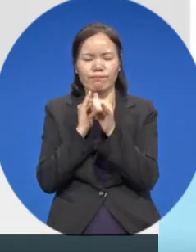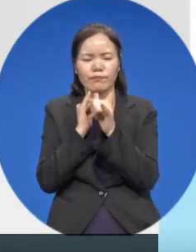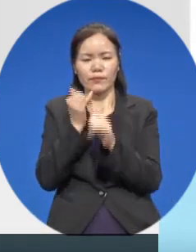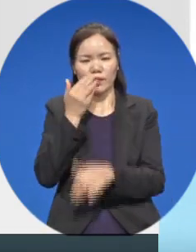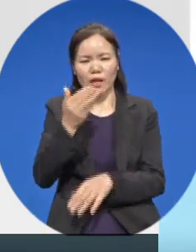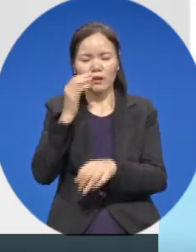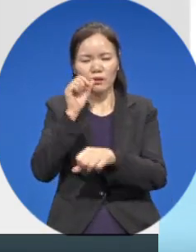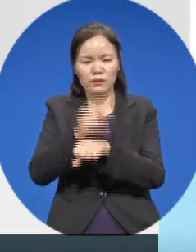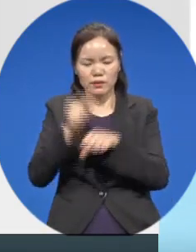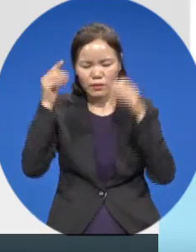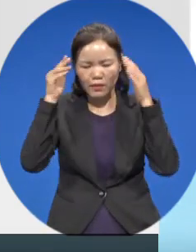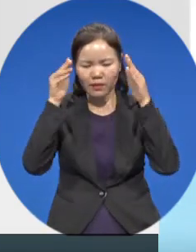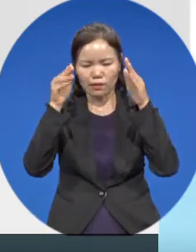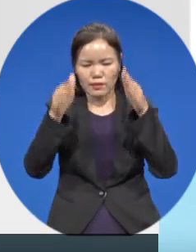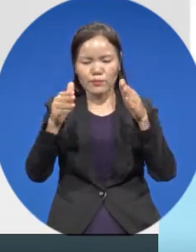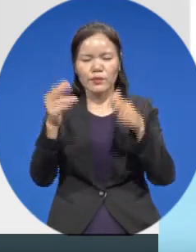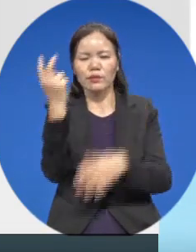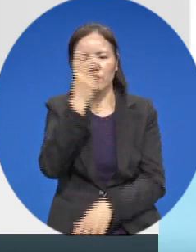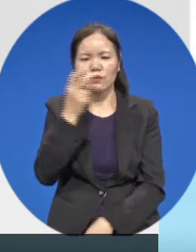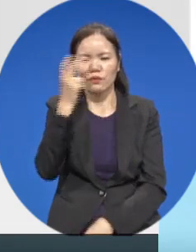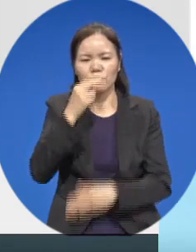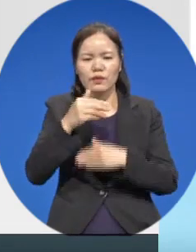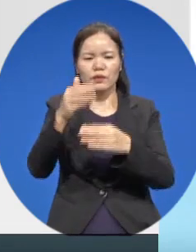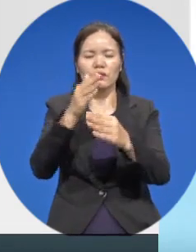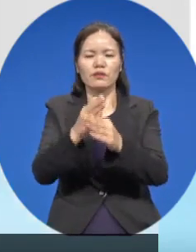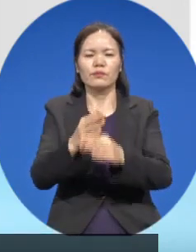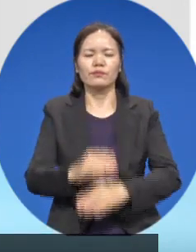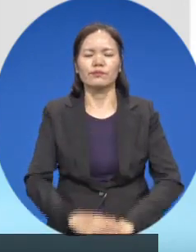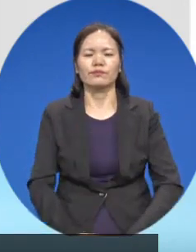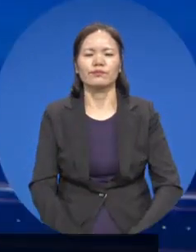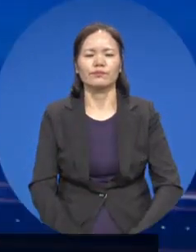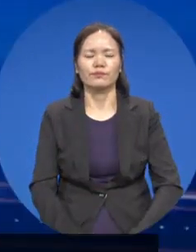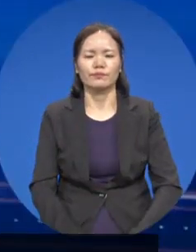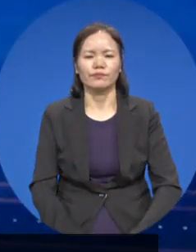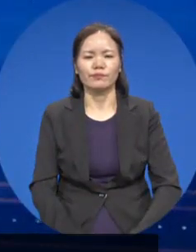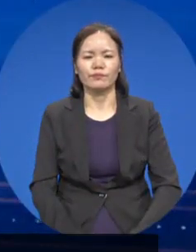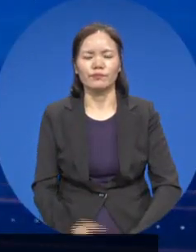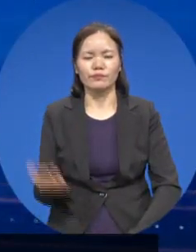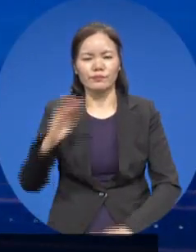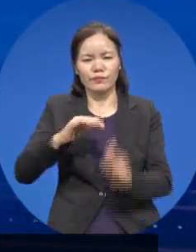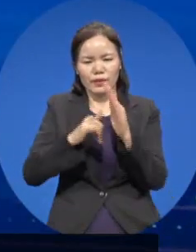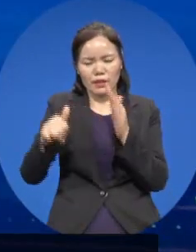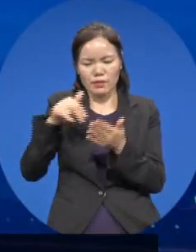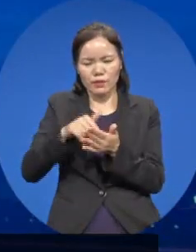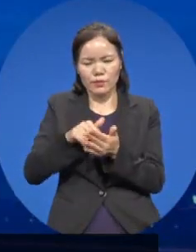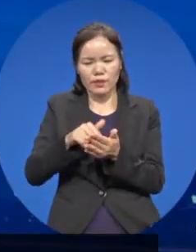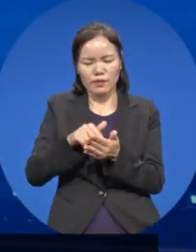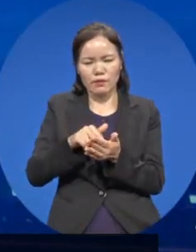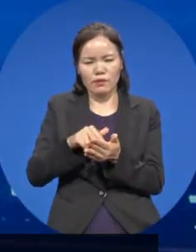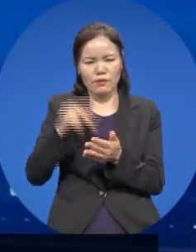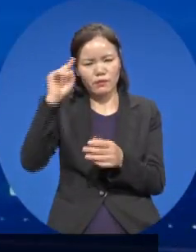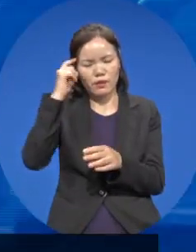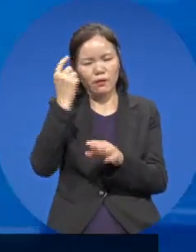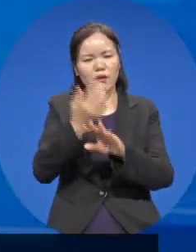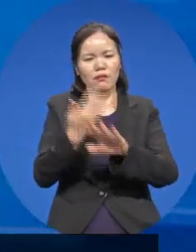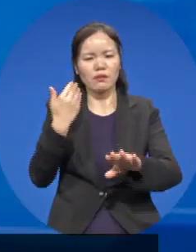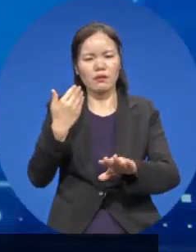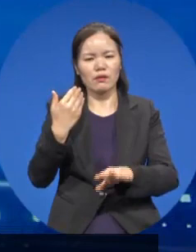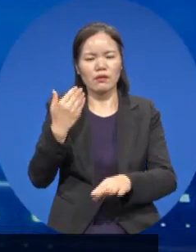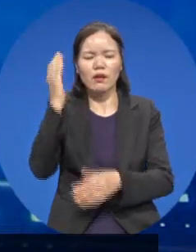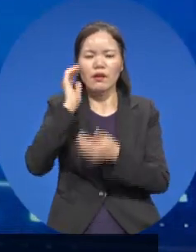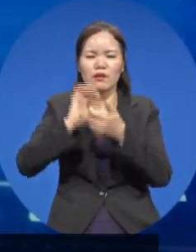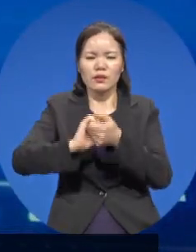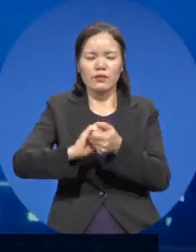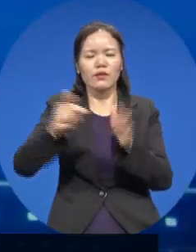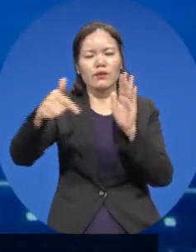가능성에 무게를 두고 수사를 하고 있는 상황입니다 그렇군요 그런데 유족 측에서 는 또 그렇게 생각을 하지 않는 것 같습니다 청와대